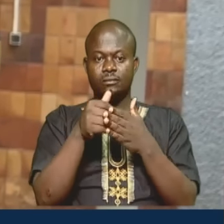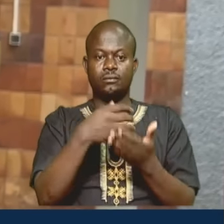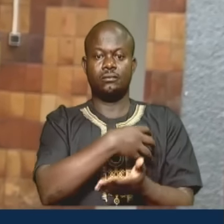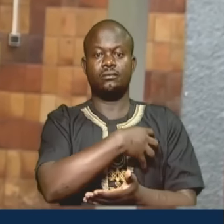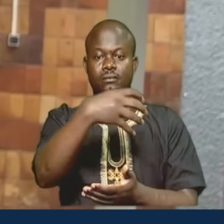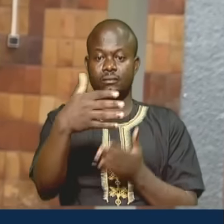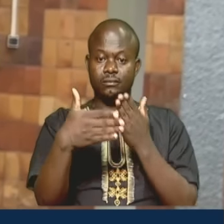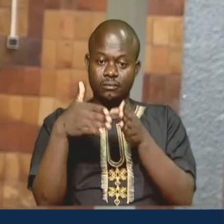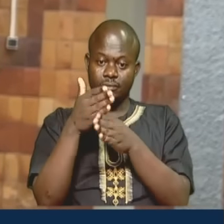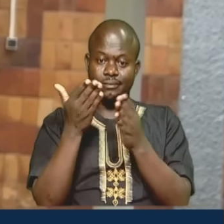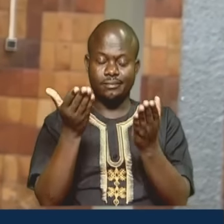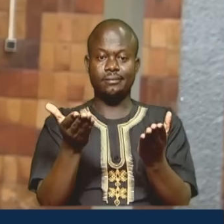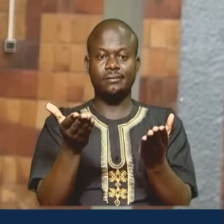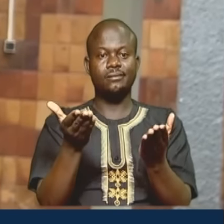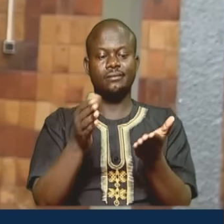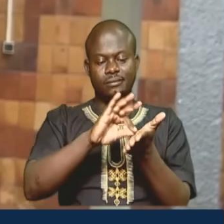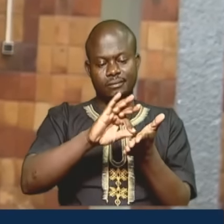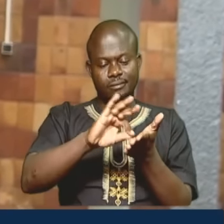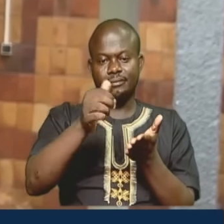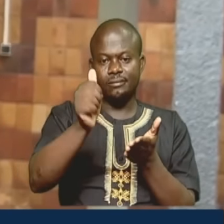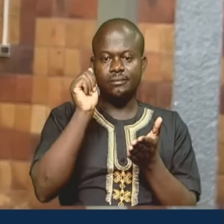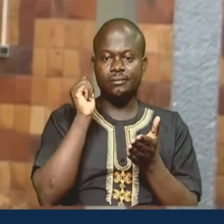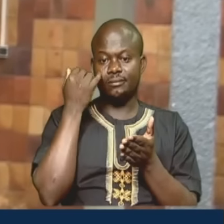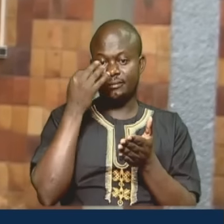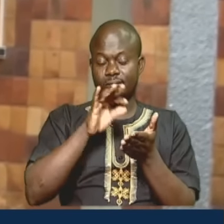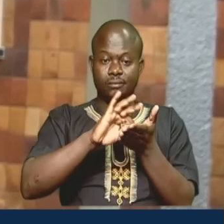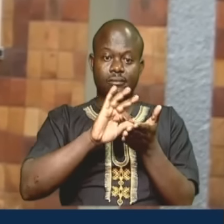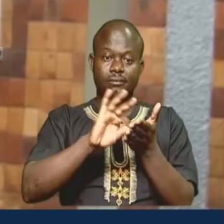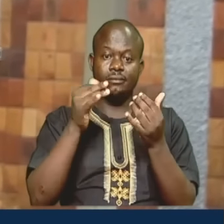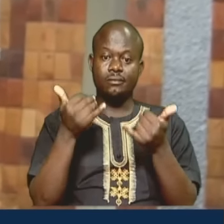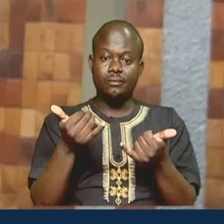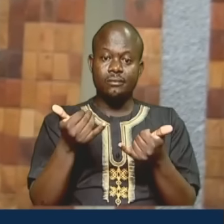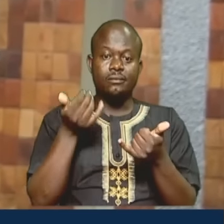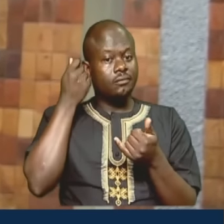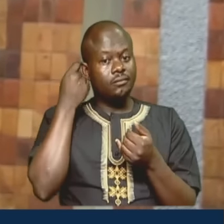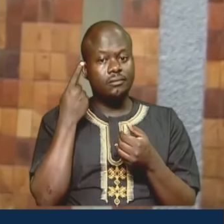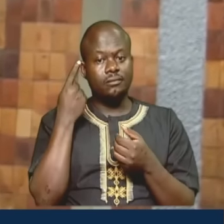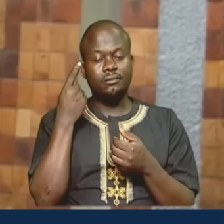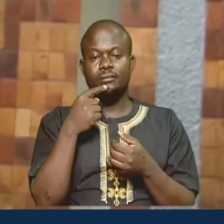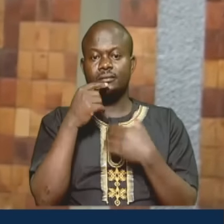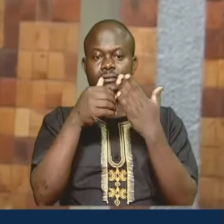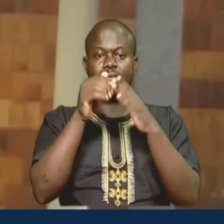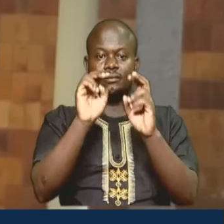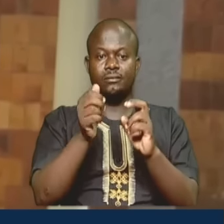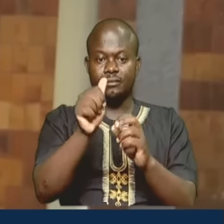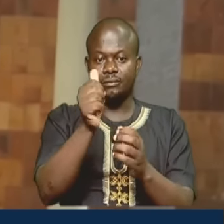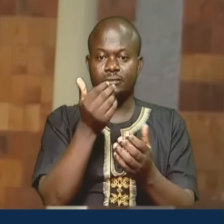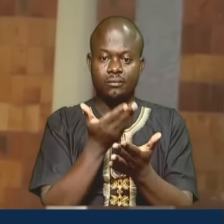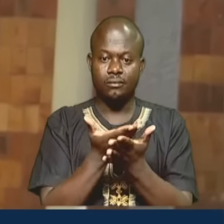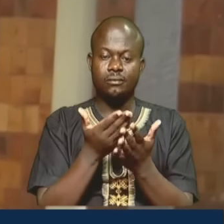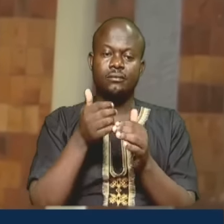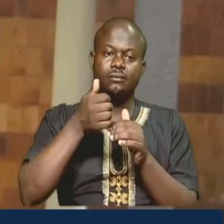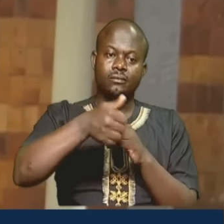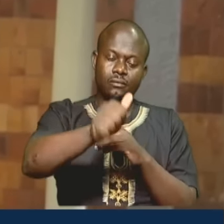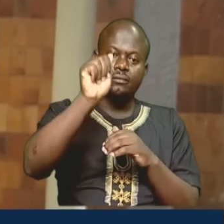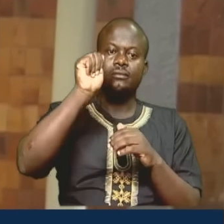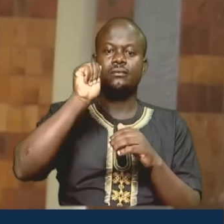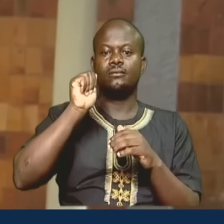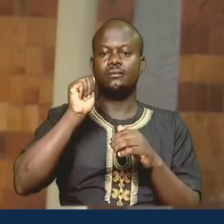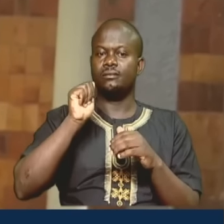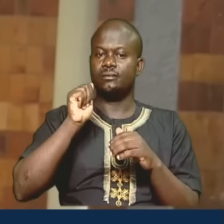bubatseho yari ibanditseho. Nimba yari banditseho rero ni ukuvuga ngo arawatswe icyo gihe nibandikwe kuri nuza,